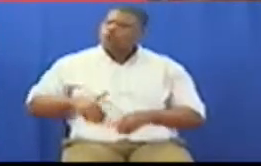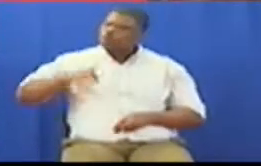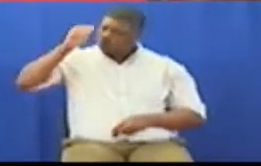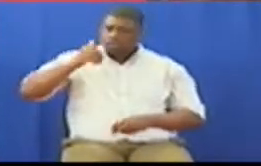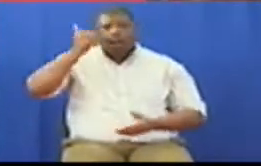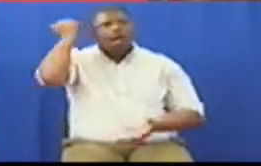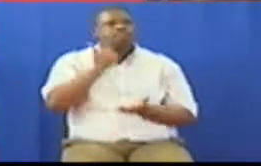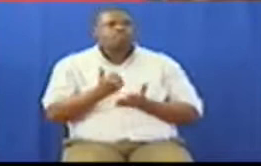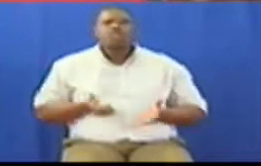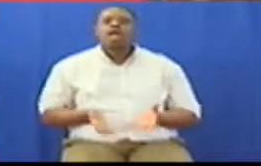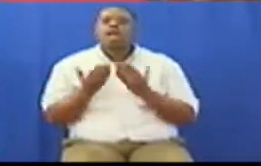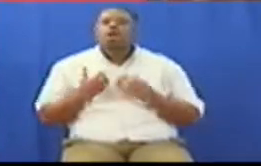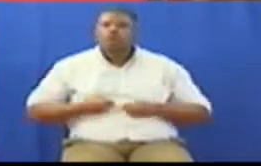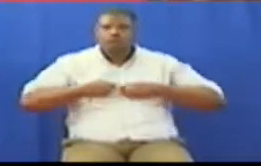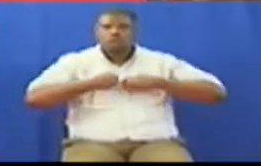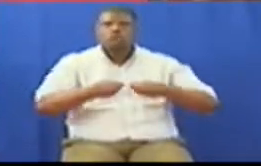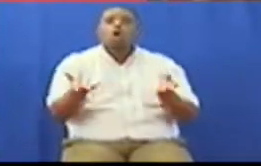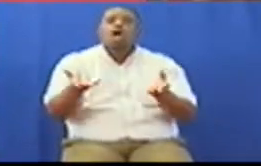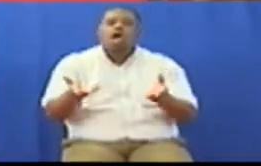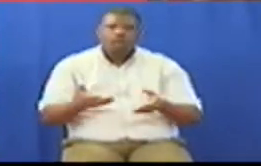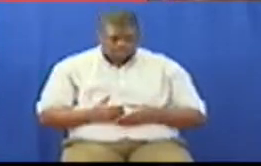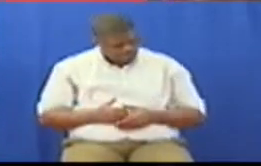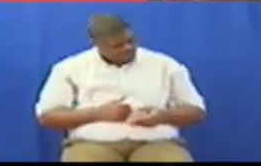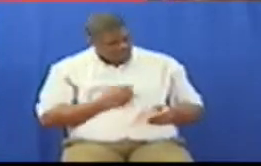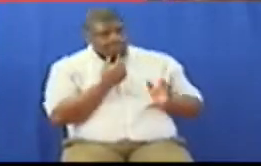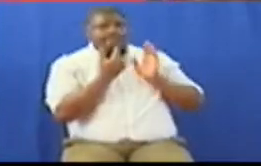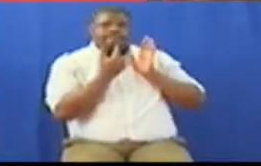ndio tunaweza kukifanya kiwe one stop center.